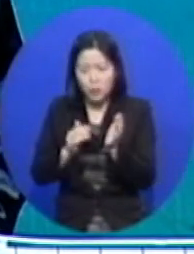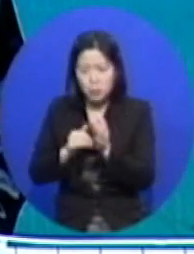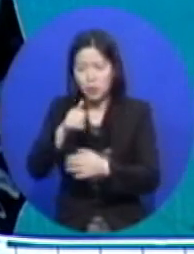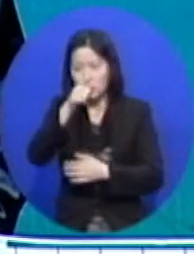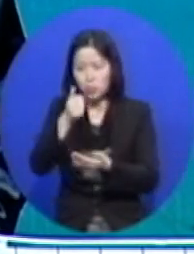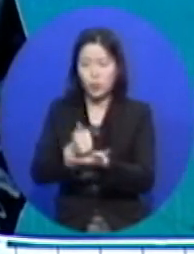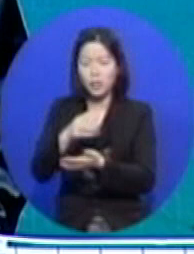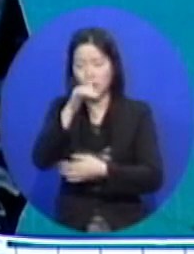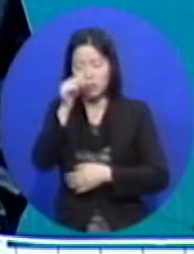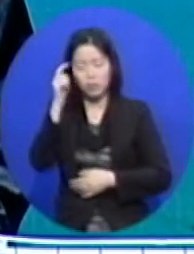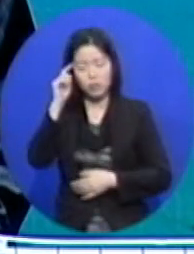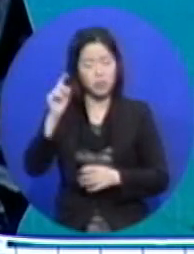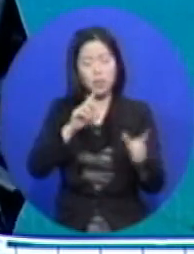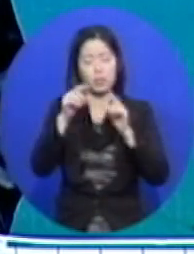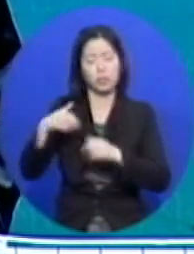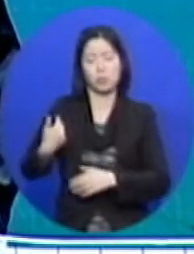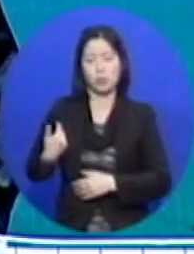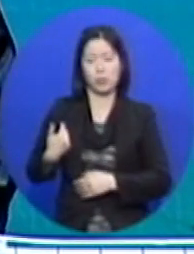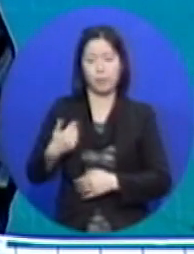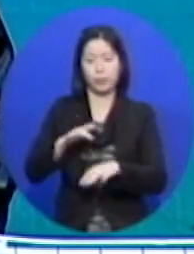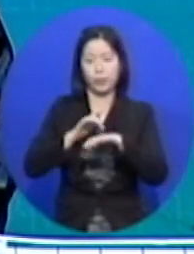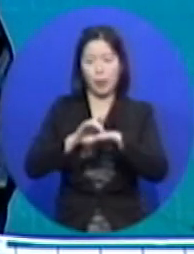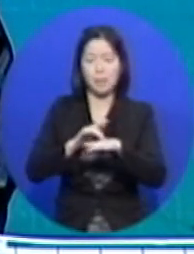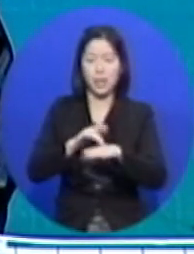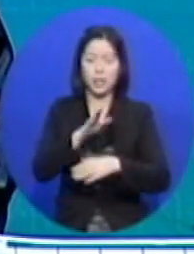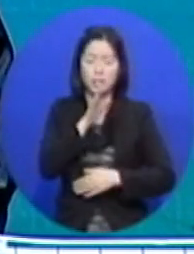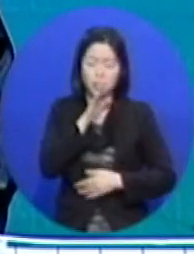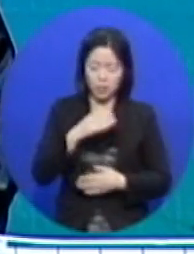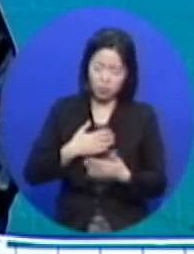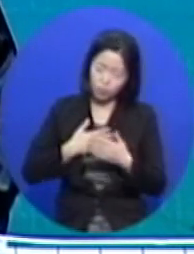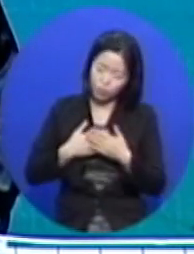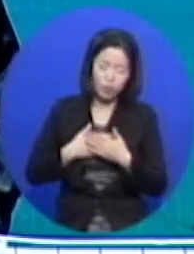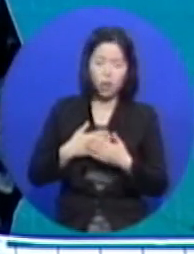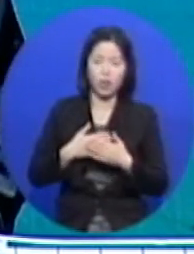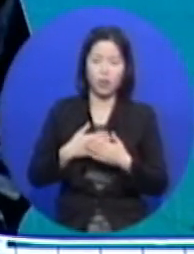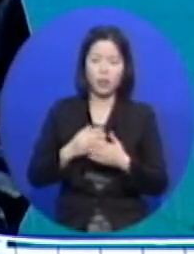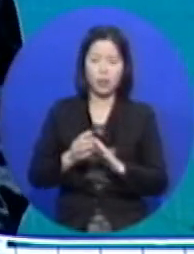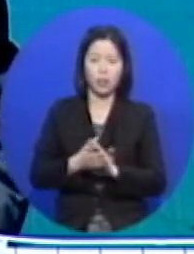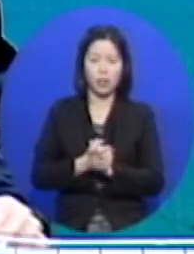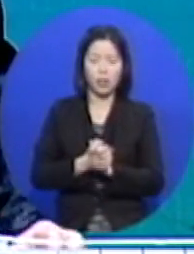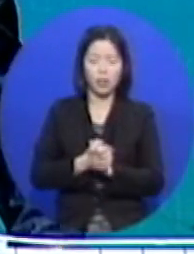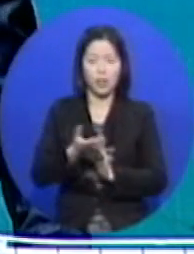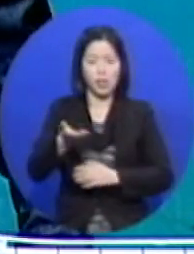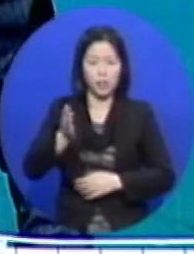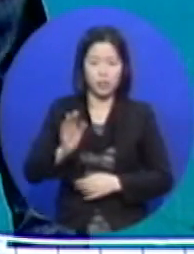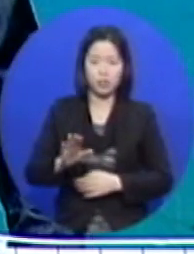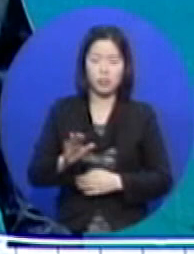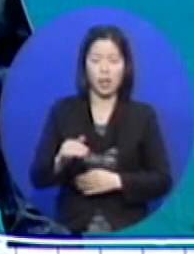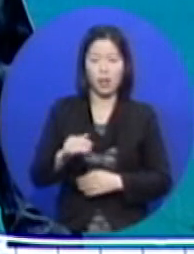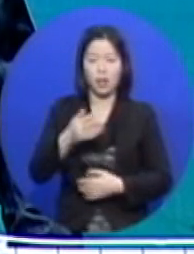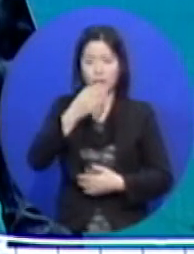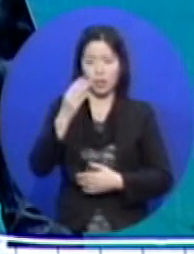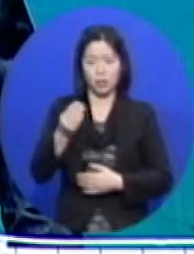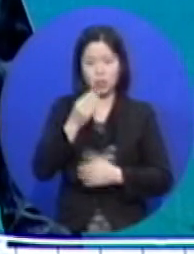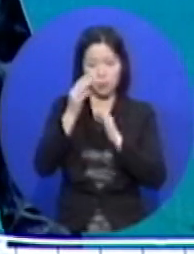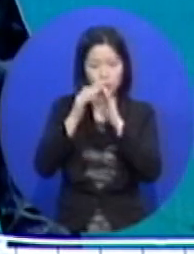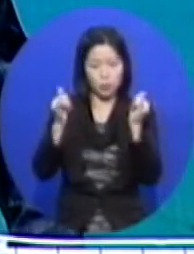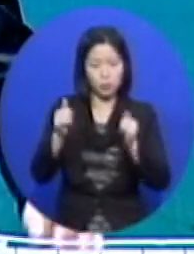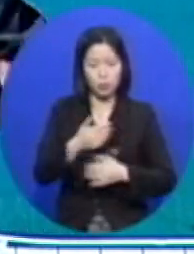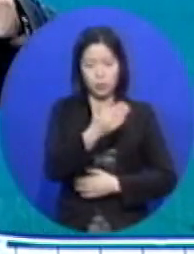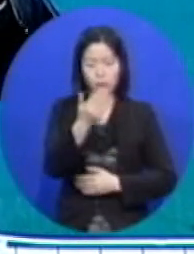말이에요 마귀가 진짜 무섭잖아 요 5 그러나 정도 여러분